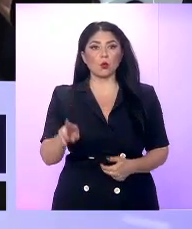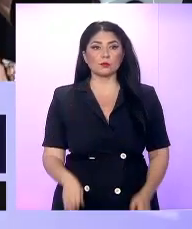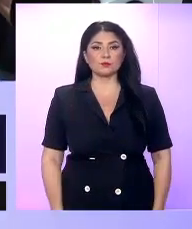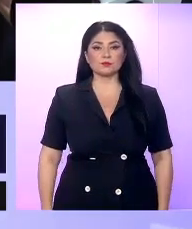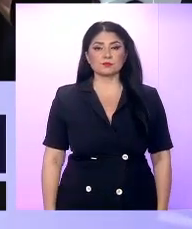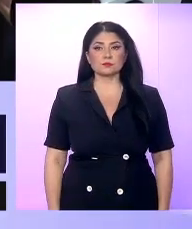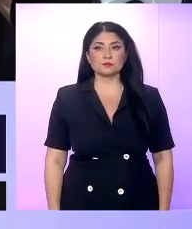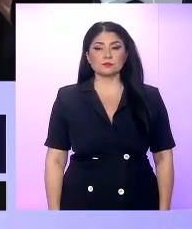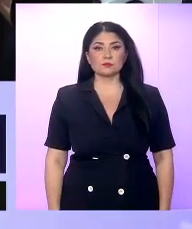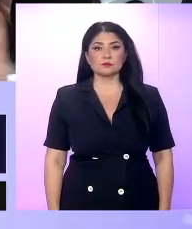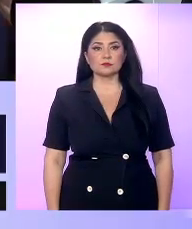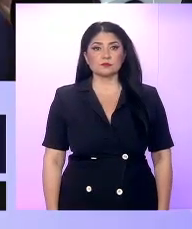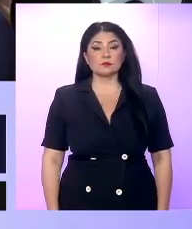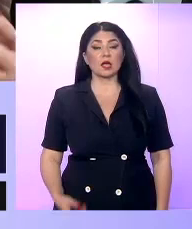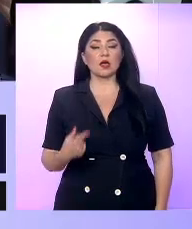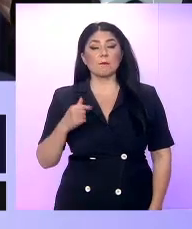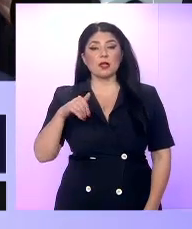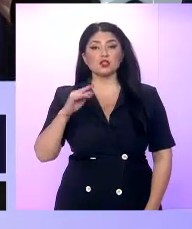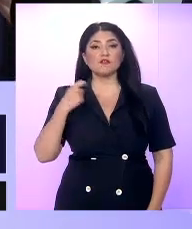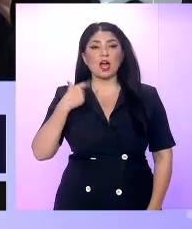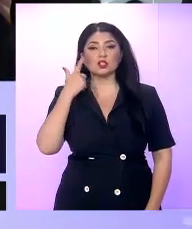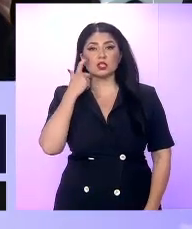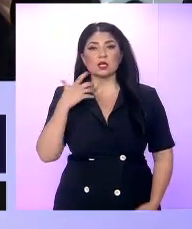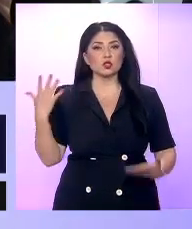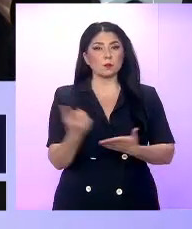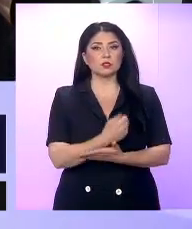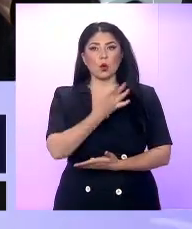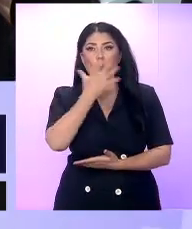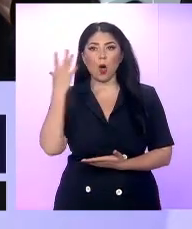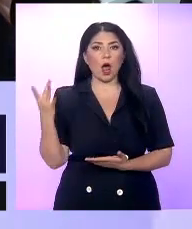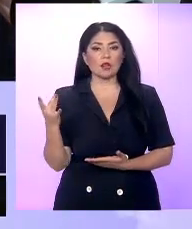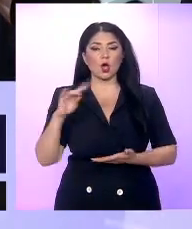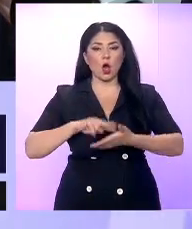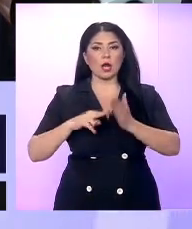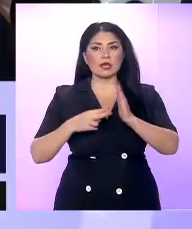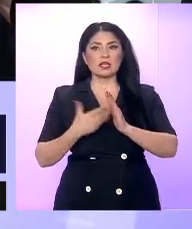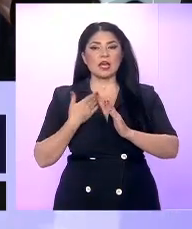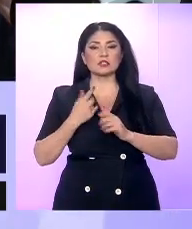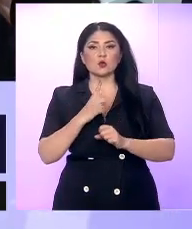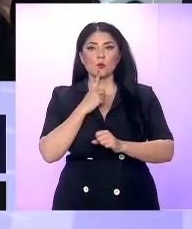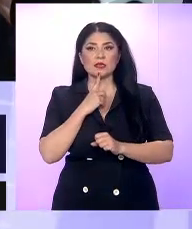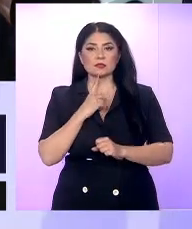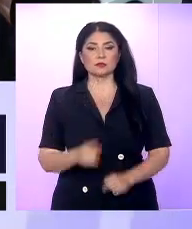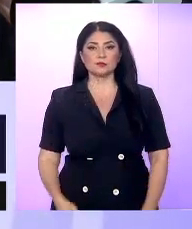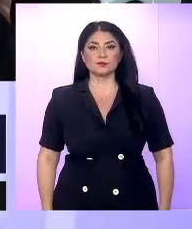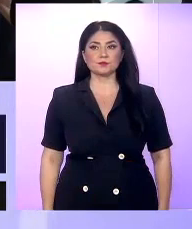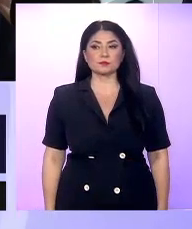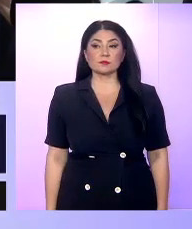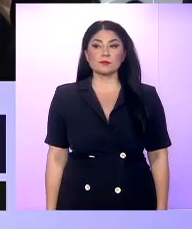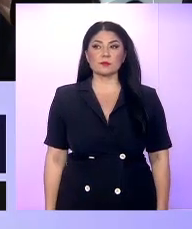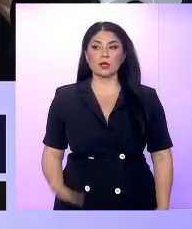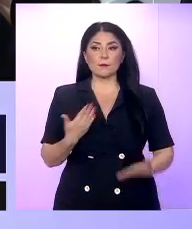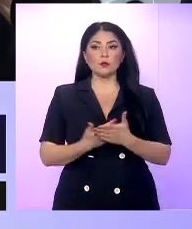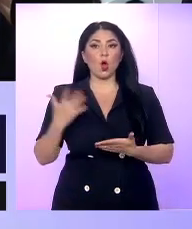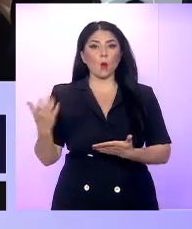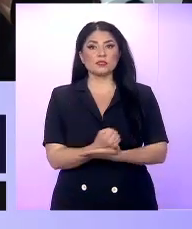din informațiile noastre, va încerca Marcel Ciolacu să obțină o altă organizație care să desemneze numele, astfel încât să